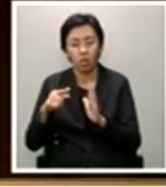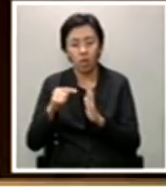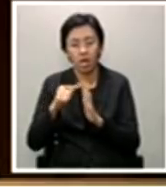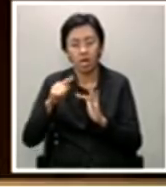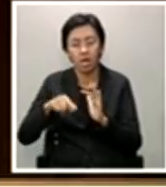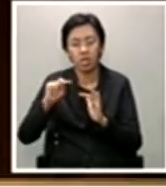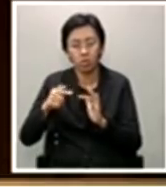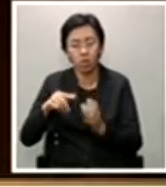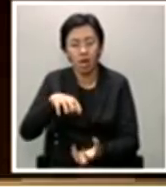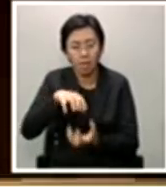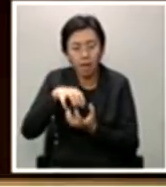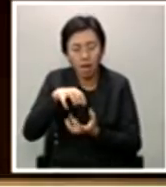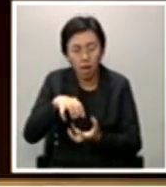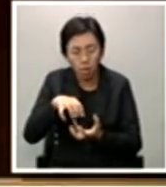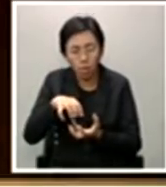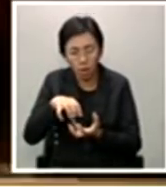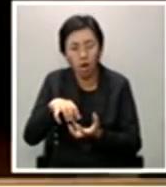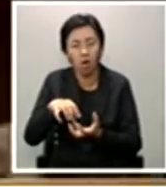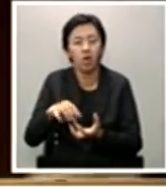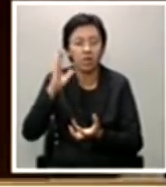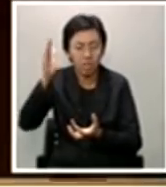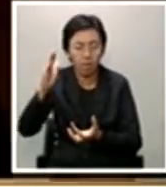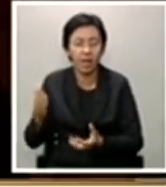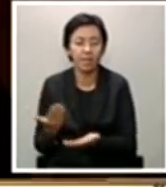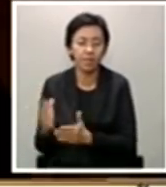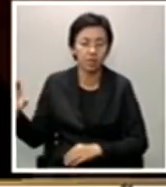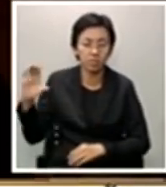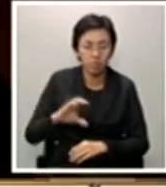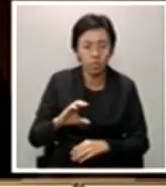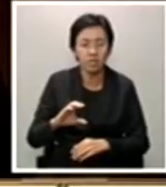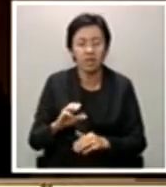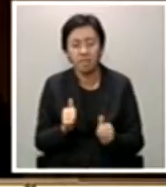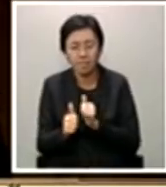าเป็นหัวหอกของจีนเบอร์โรดจะลงมาทุกคนแย่งกัน